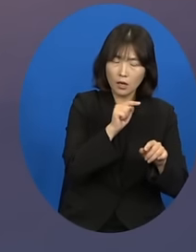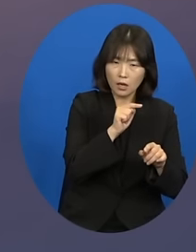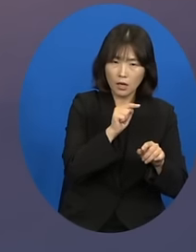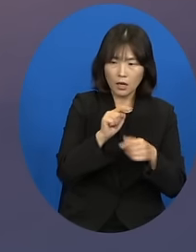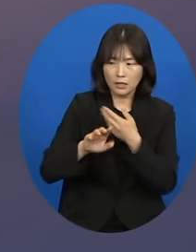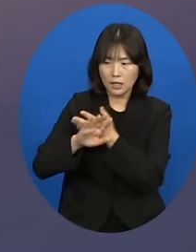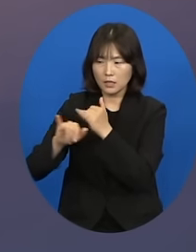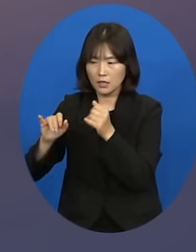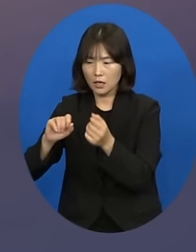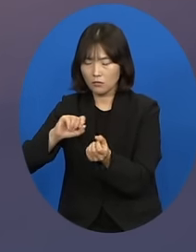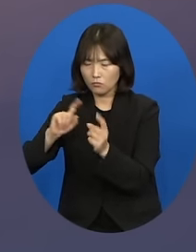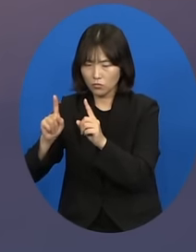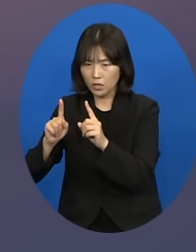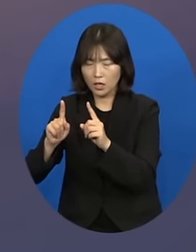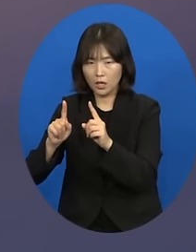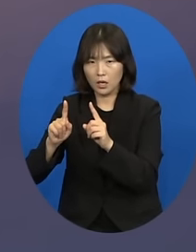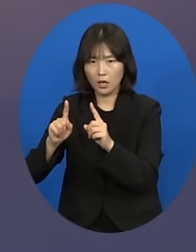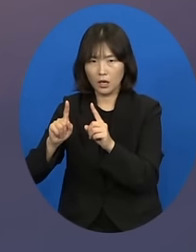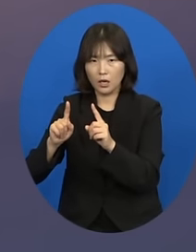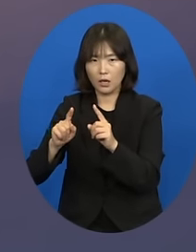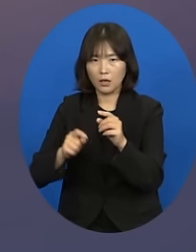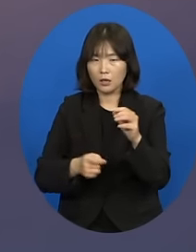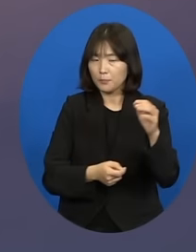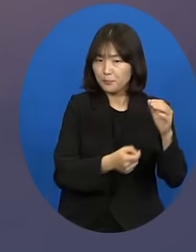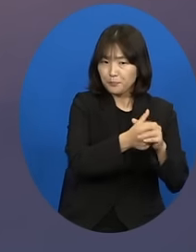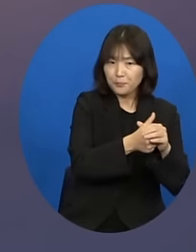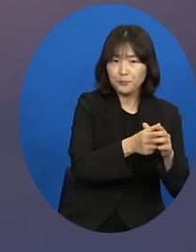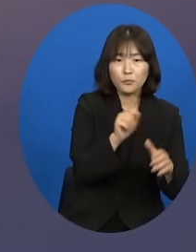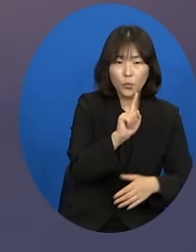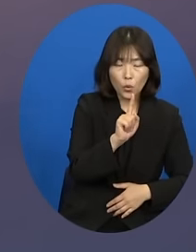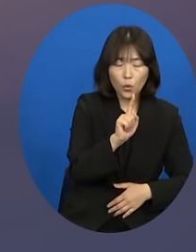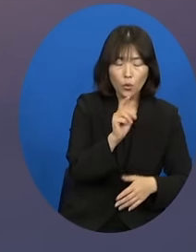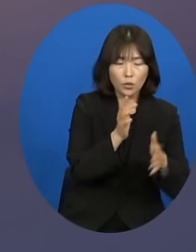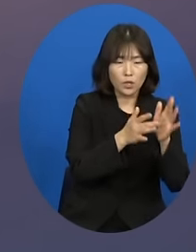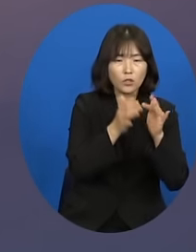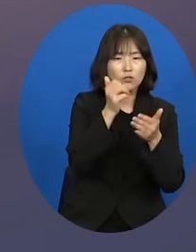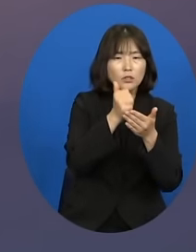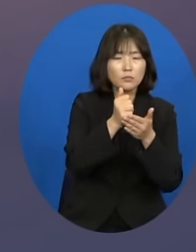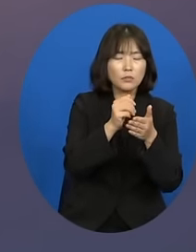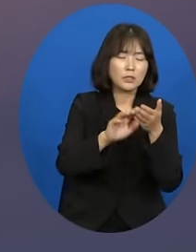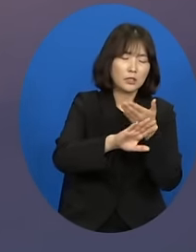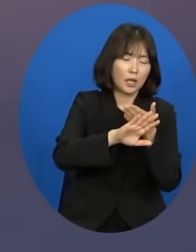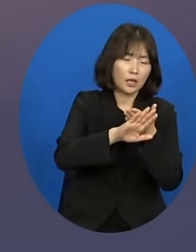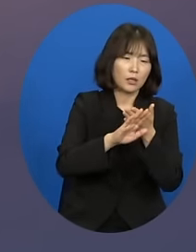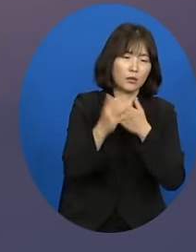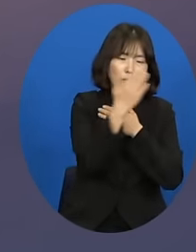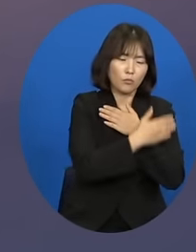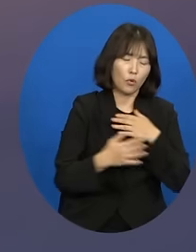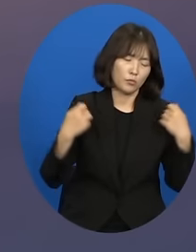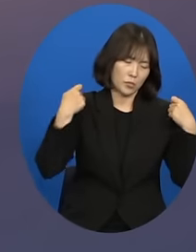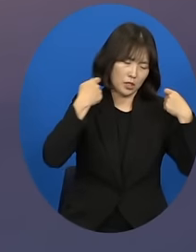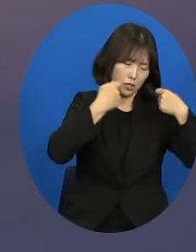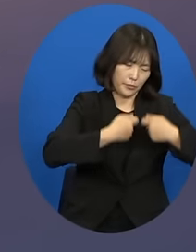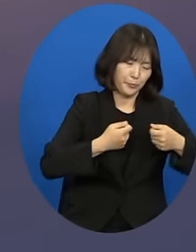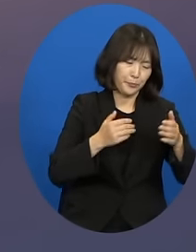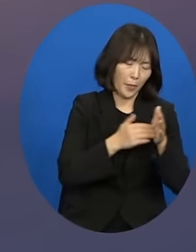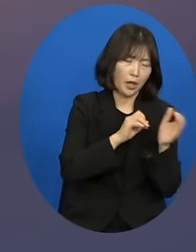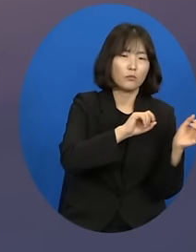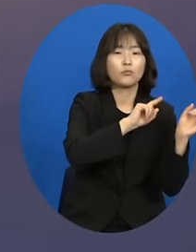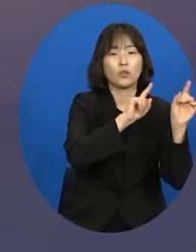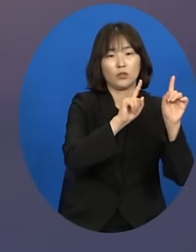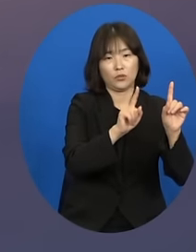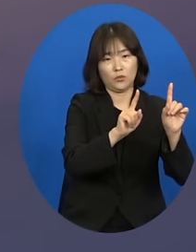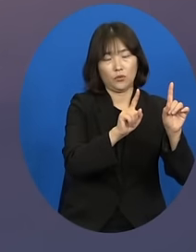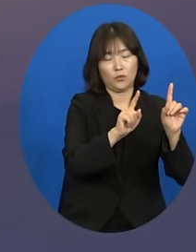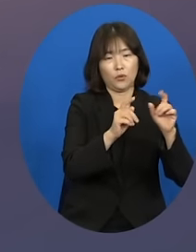점이 예수님은 다른 몸을 입고 부활하셨어요. 그러니까 요한복음 20장에 사람들이